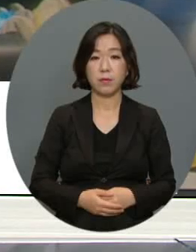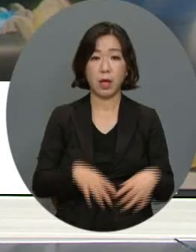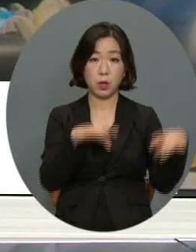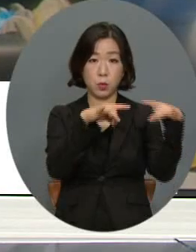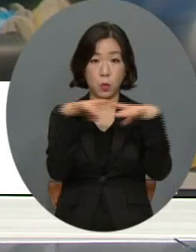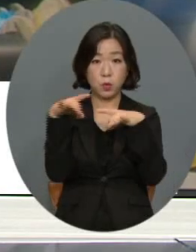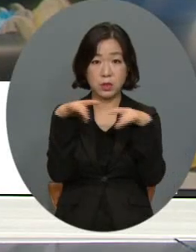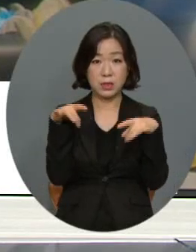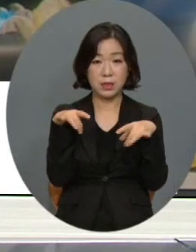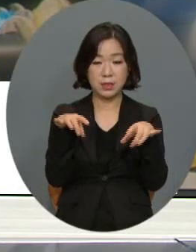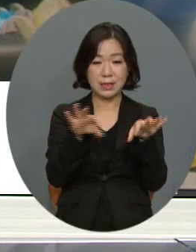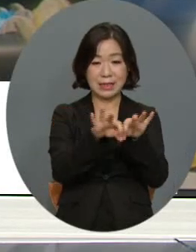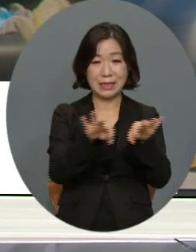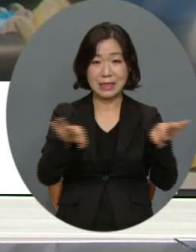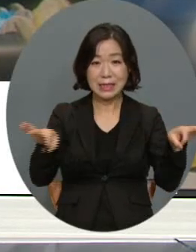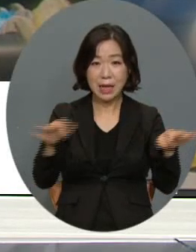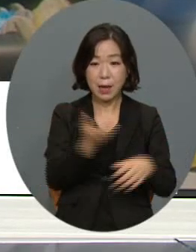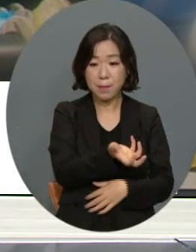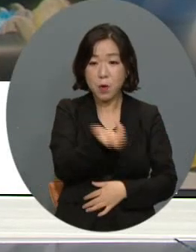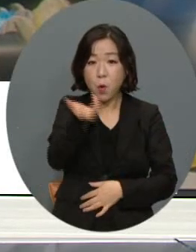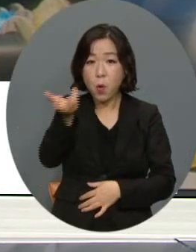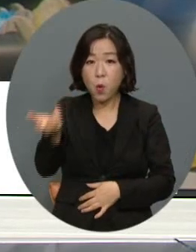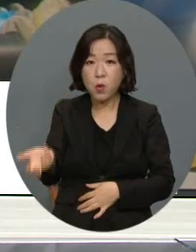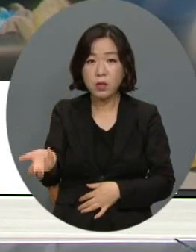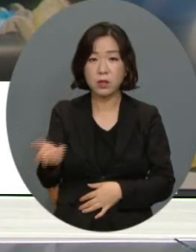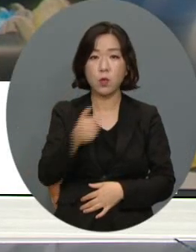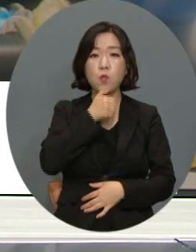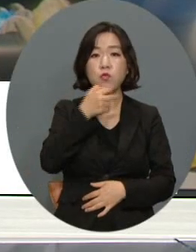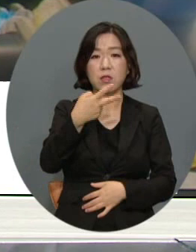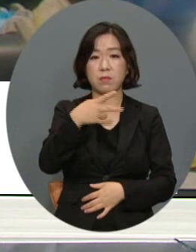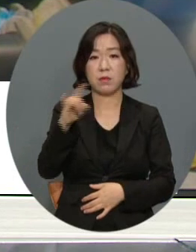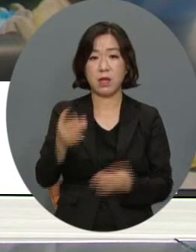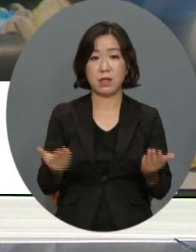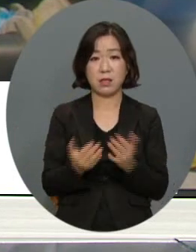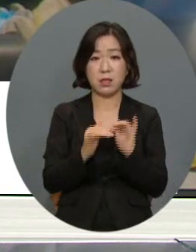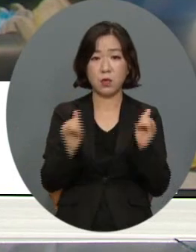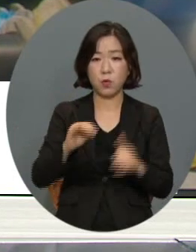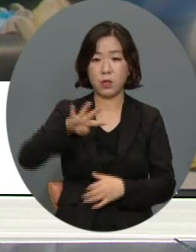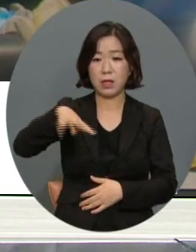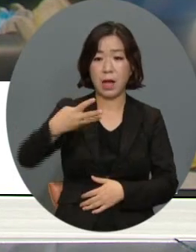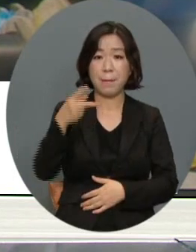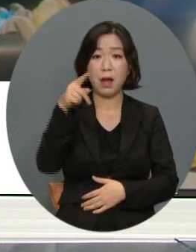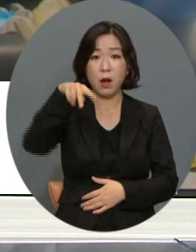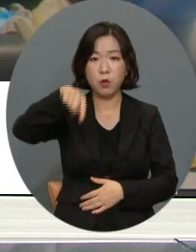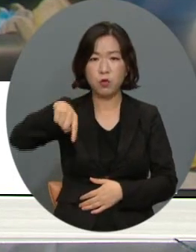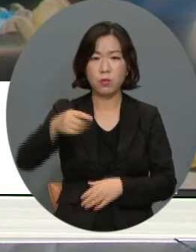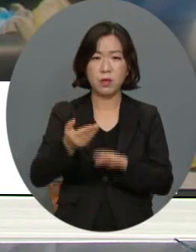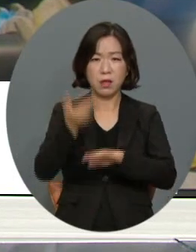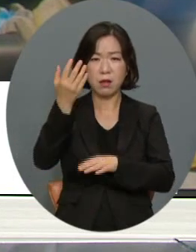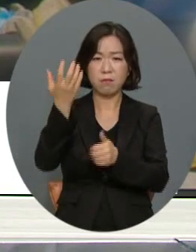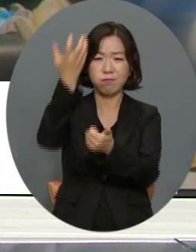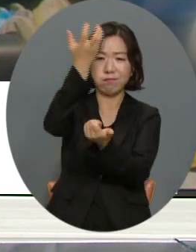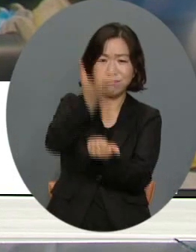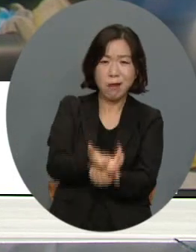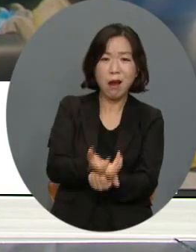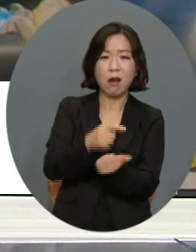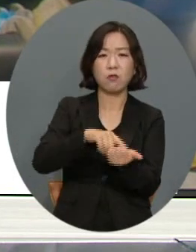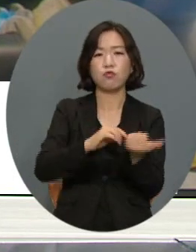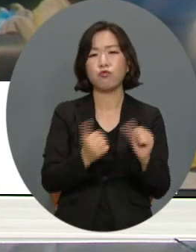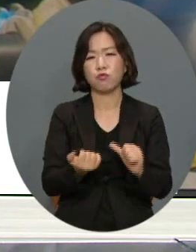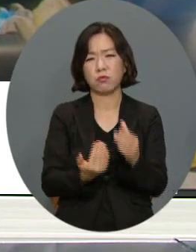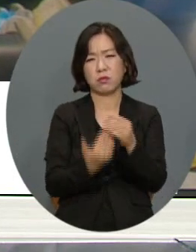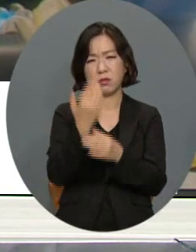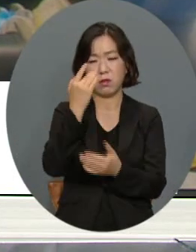통신 광 케이블을 옮기던 50대 노동자가 400kg이 넘는 케이블 드럼에 깔려 숨지는 안타까운